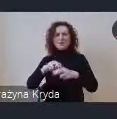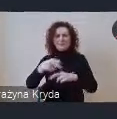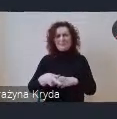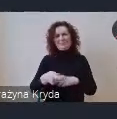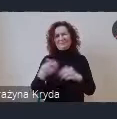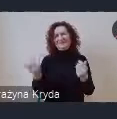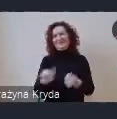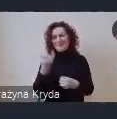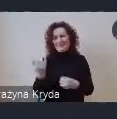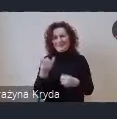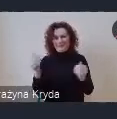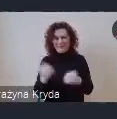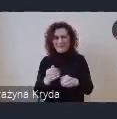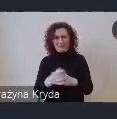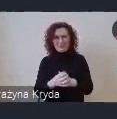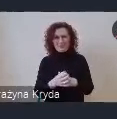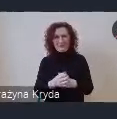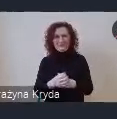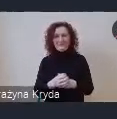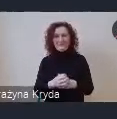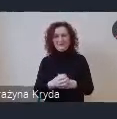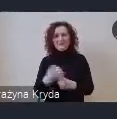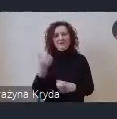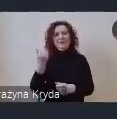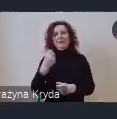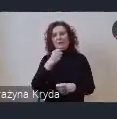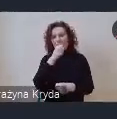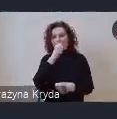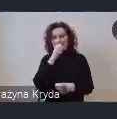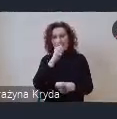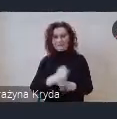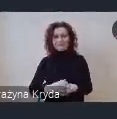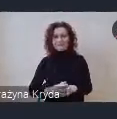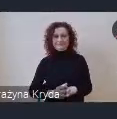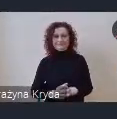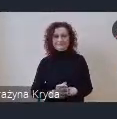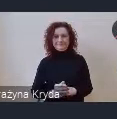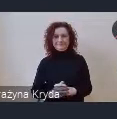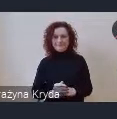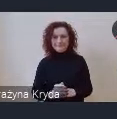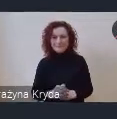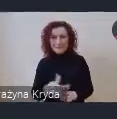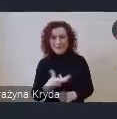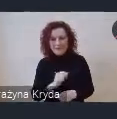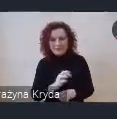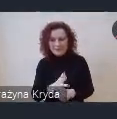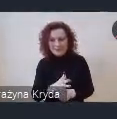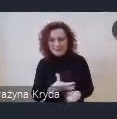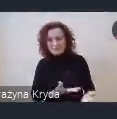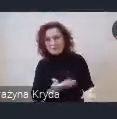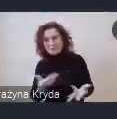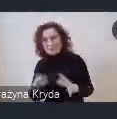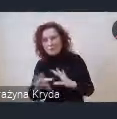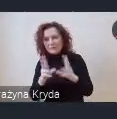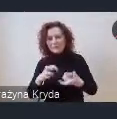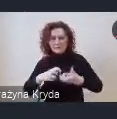sportowcy się o linię potykają na boisku Jak to się mówi więc to nie jest tak że to załatwia wszystkie problemy ale na pewno osobom poruszającym